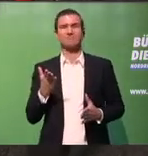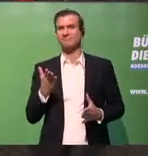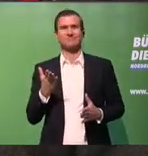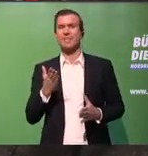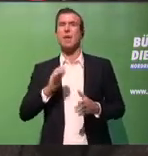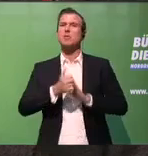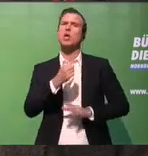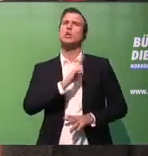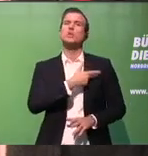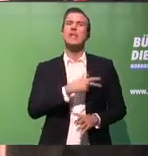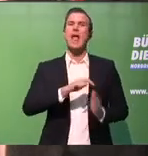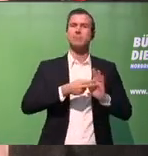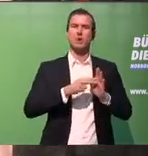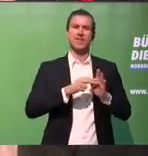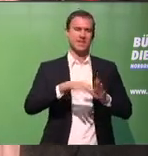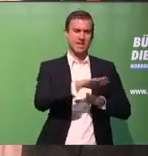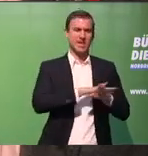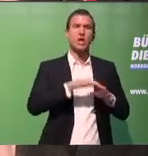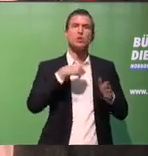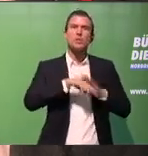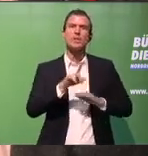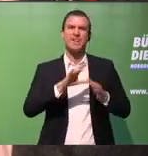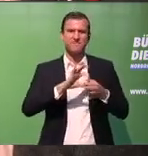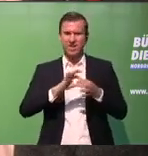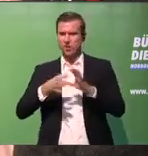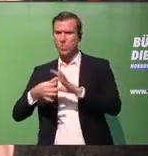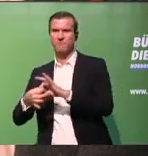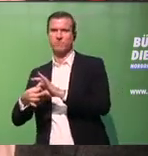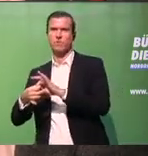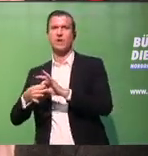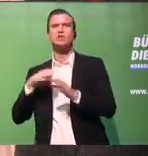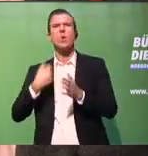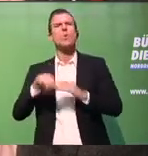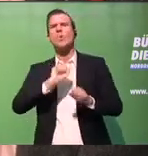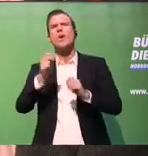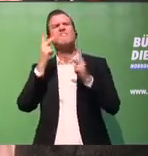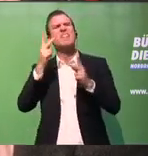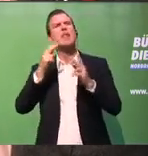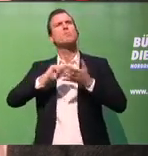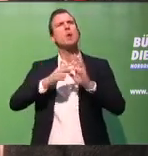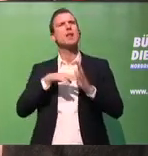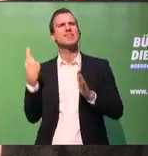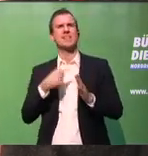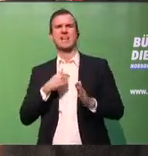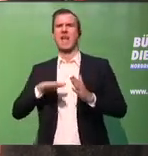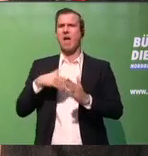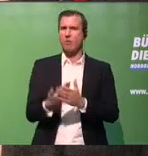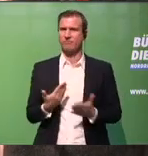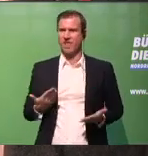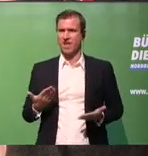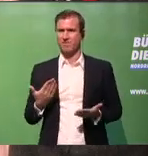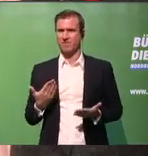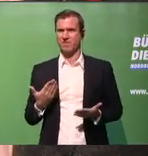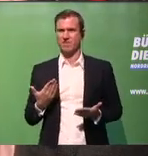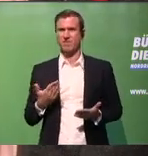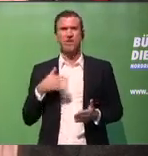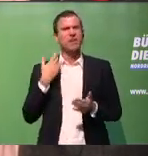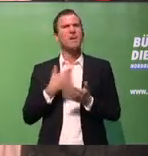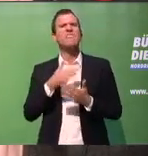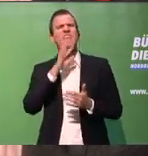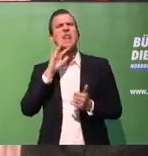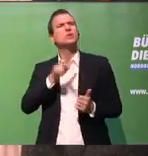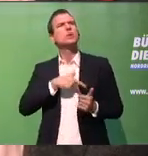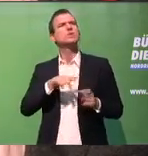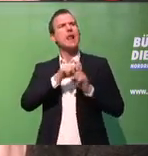starken Sozialpolitik als Verknüpfungsglied zwischen unseren so wichtigen politischen Aufgaben und Zielen können wir den sozialen Frieden